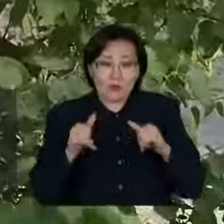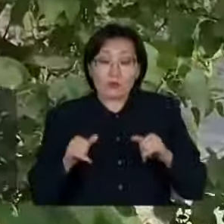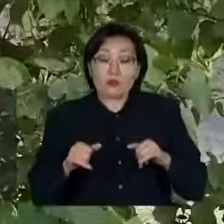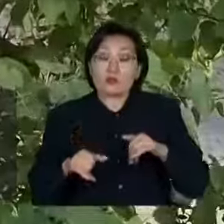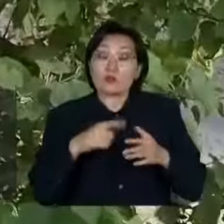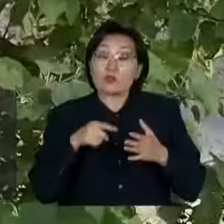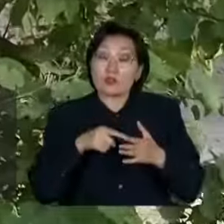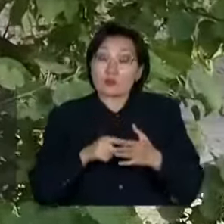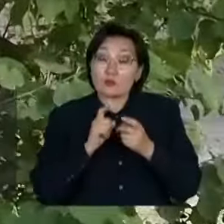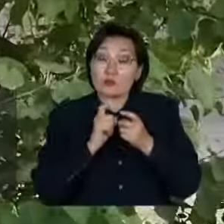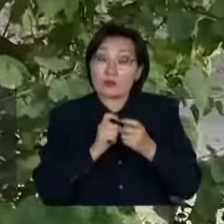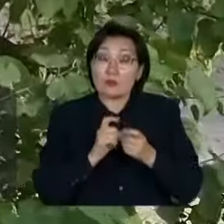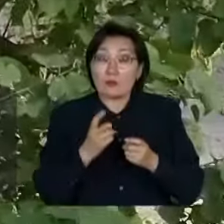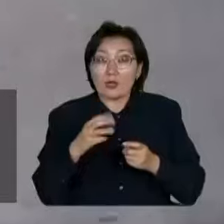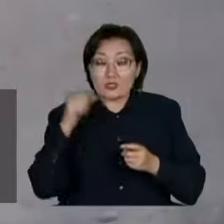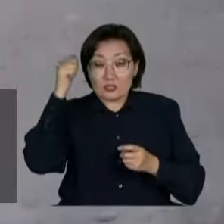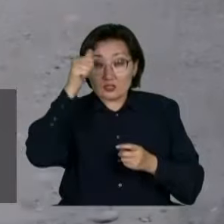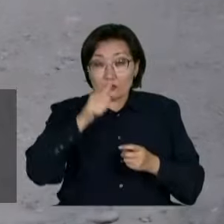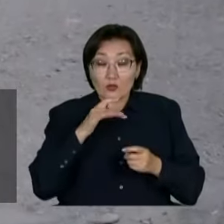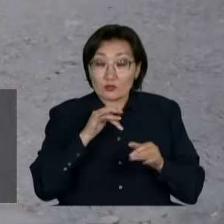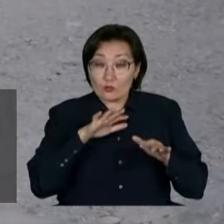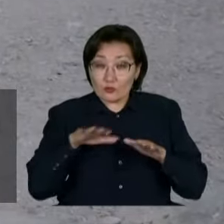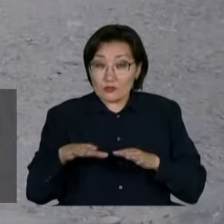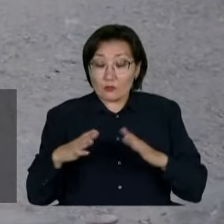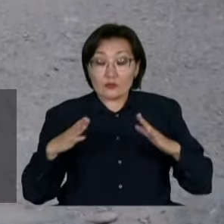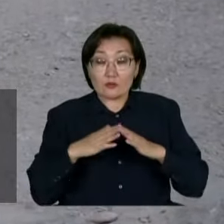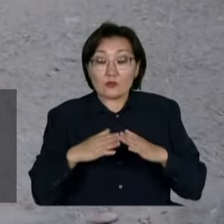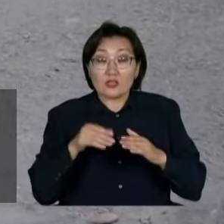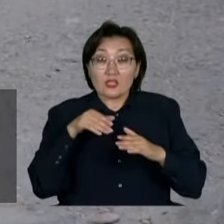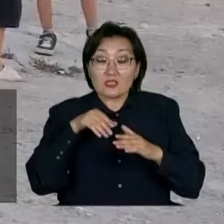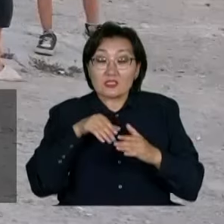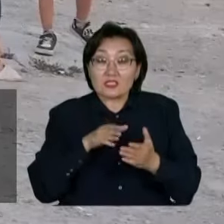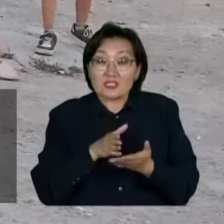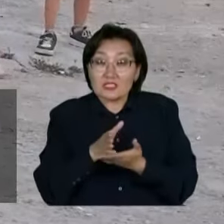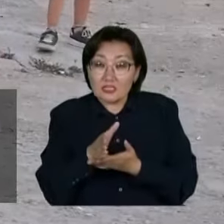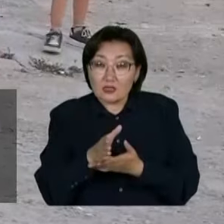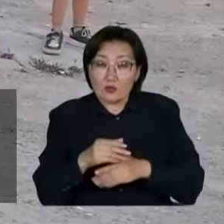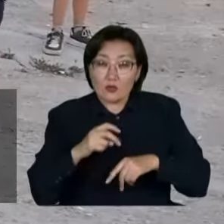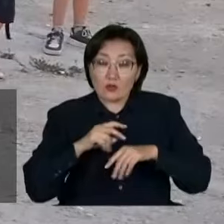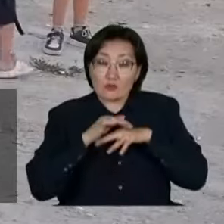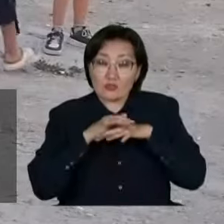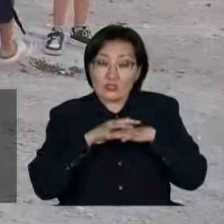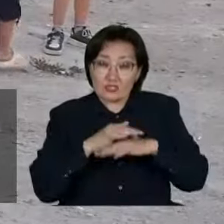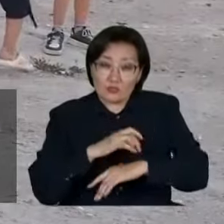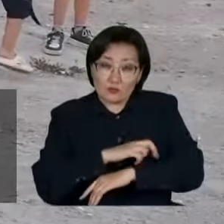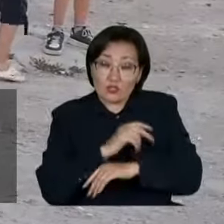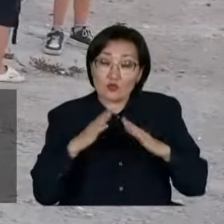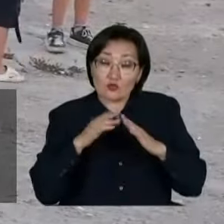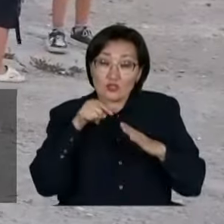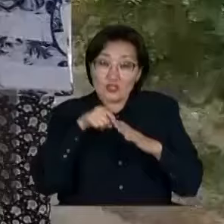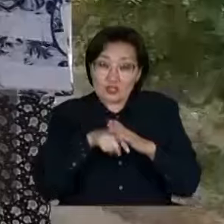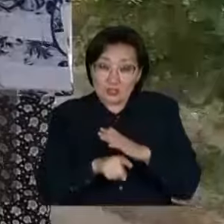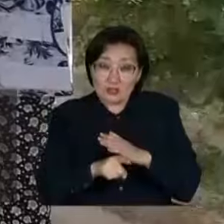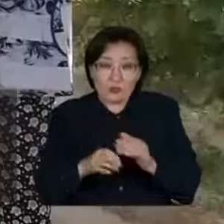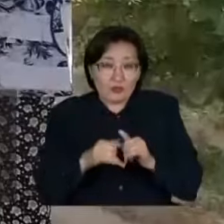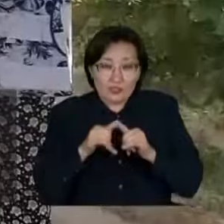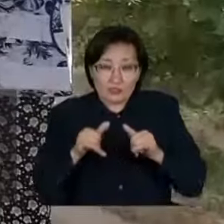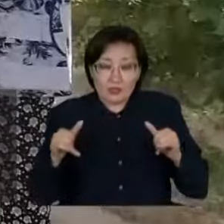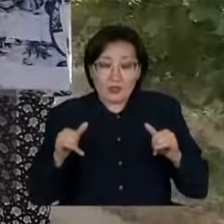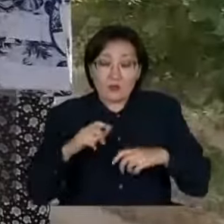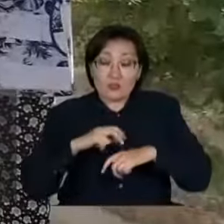тұрғындардың күресіп жүргеніне бірнеше жылдың жүзі болған. Үйдің дәлізіне кіргеннен бірге үстімізге өрмеліп, пәтер ішіне ұялап алды дейді олар.